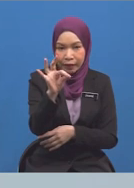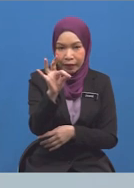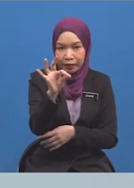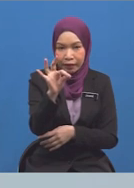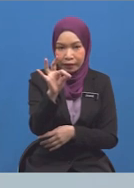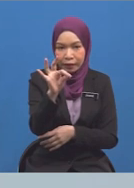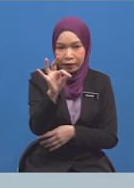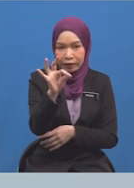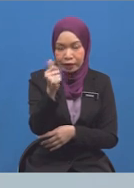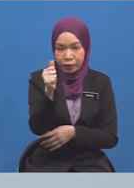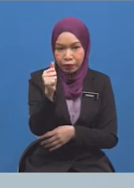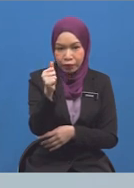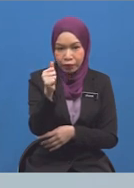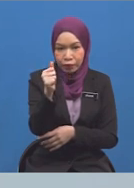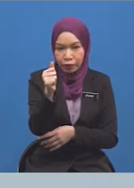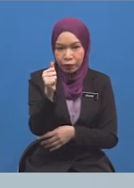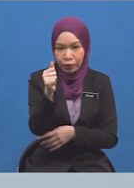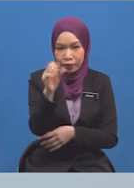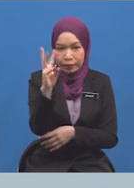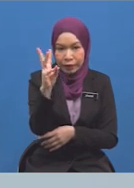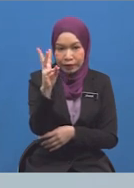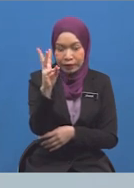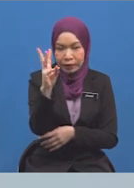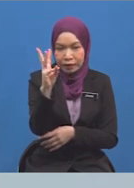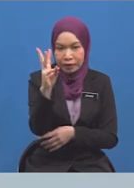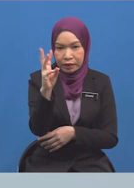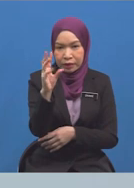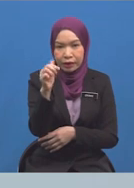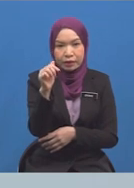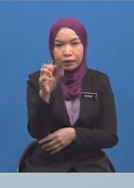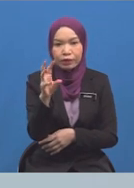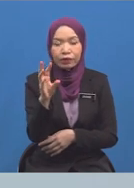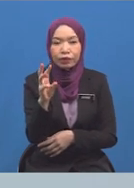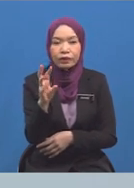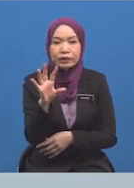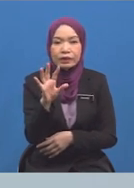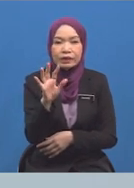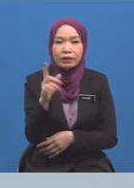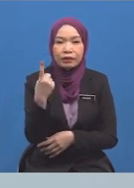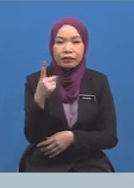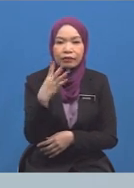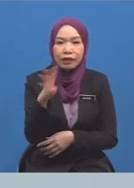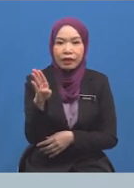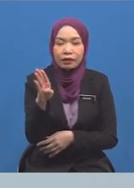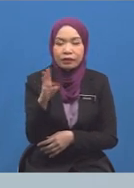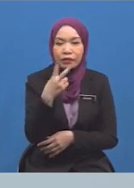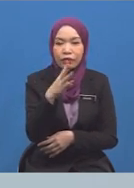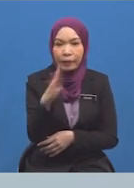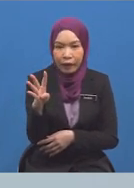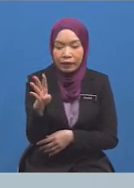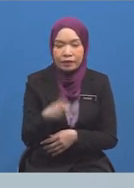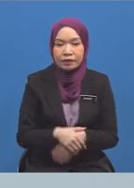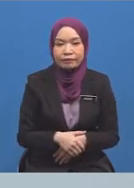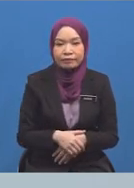123456789 10 11 dan 12 m Dah